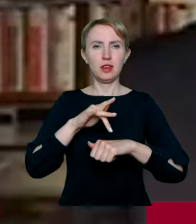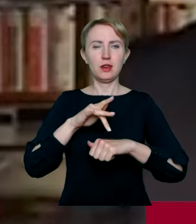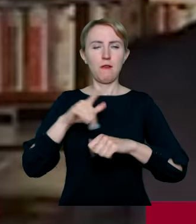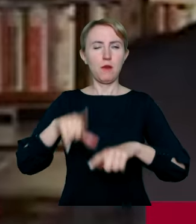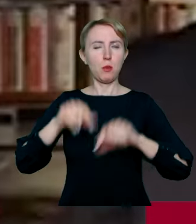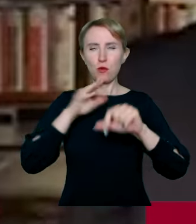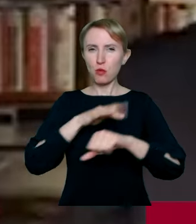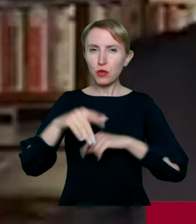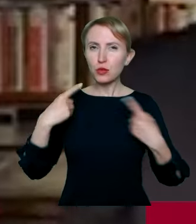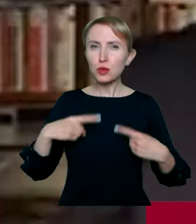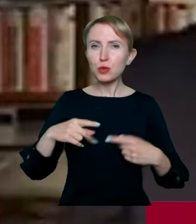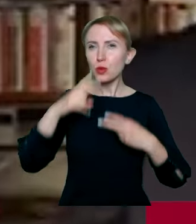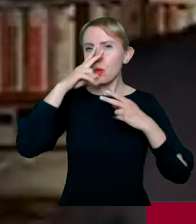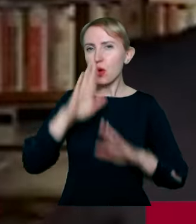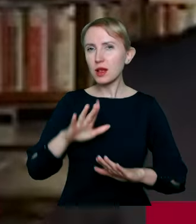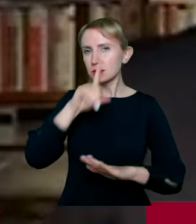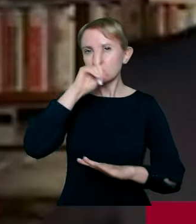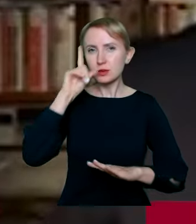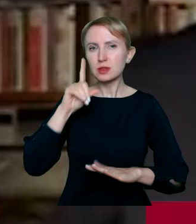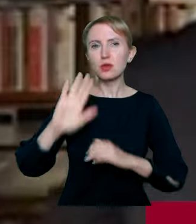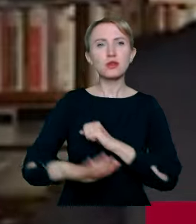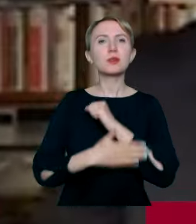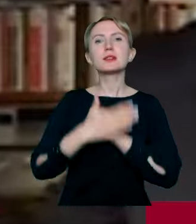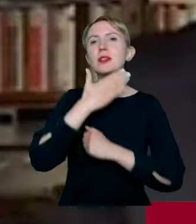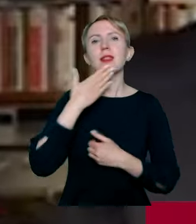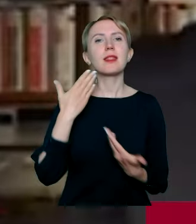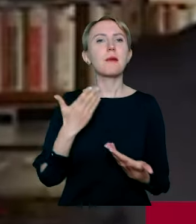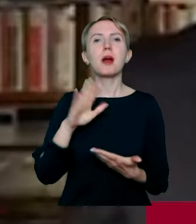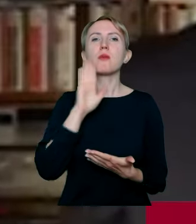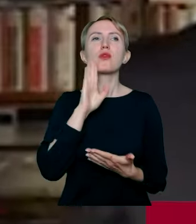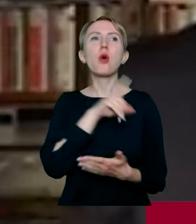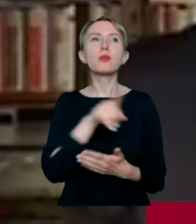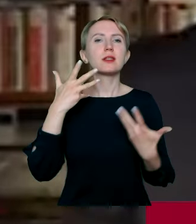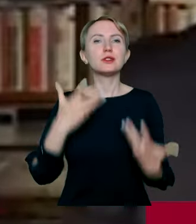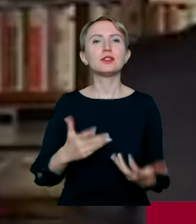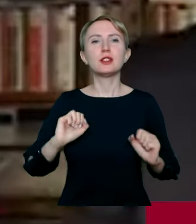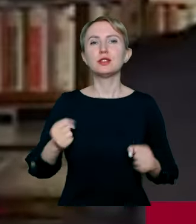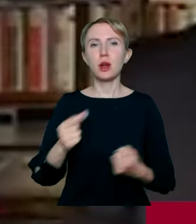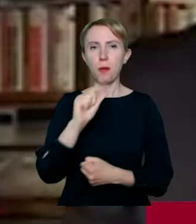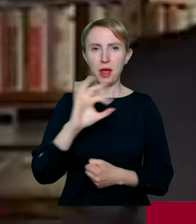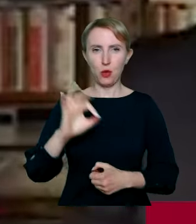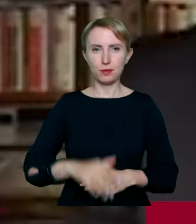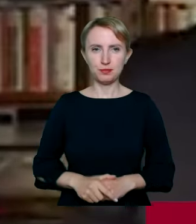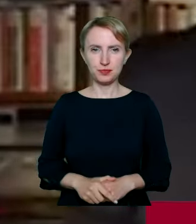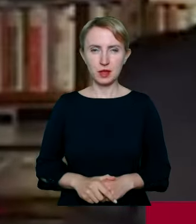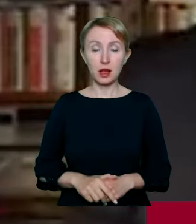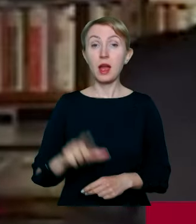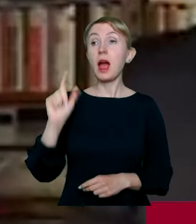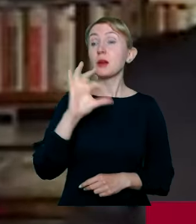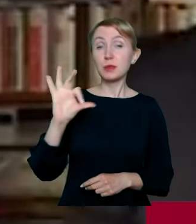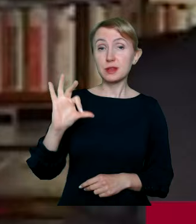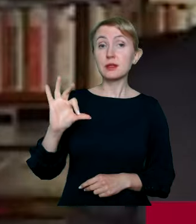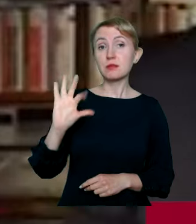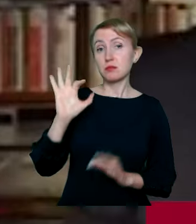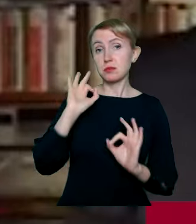pokazał, że to poparcie wcale nie jest takie, jak liczyli działacze Platformy, a Prawo i Sprawiedliwość ma się